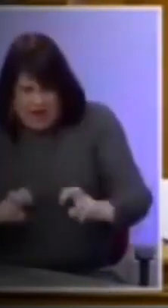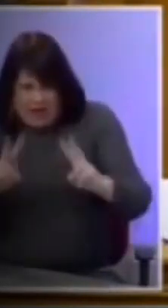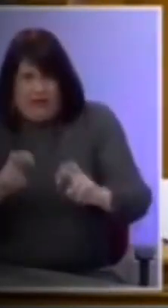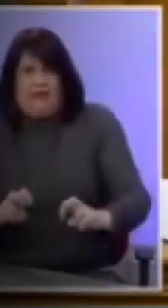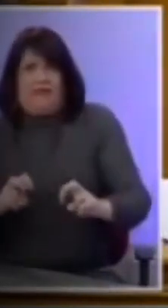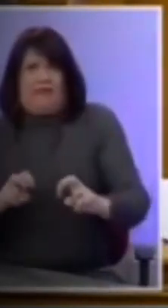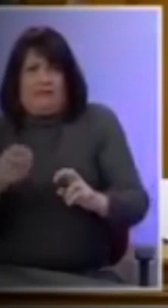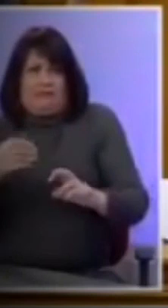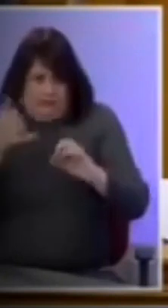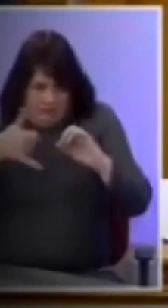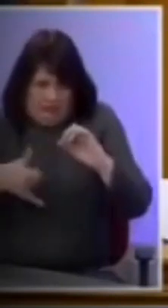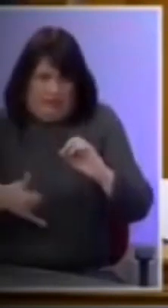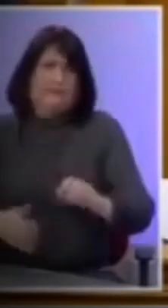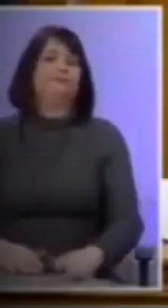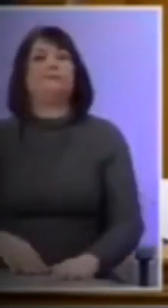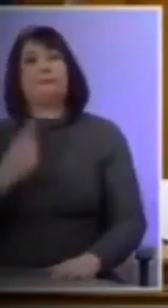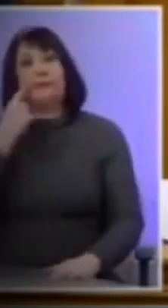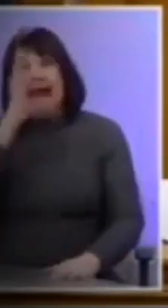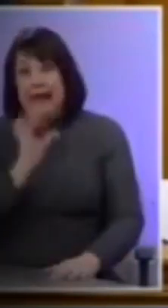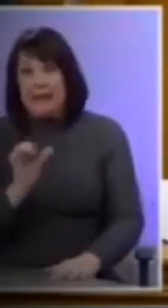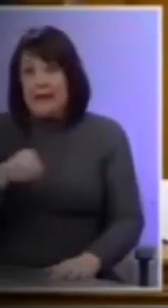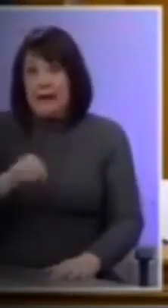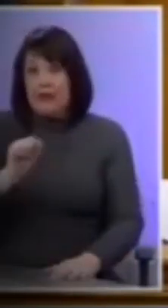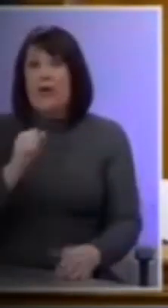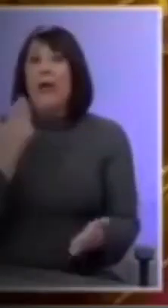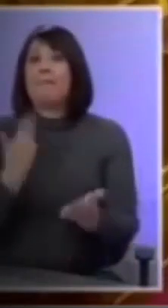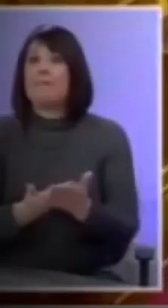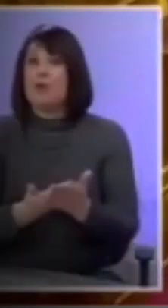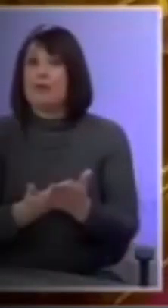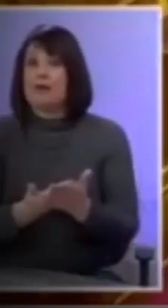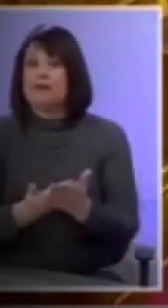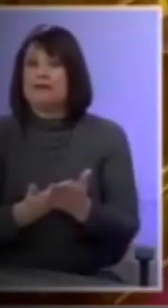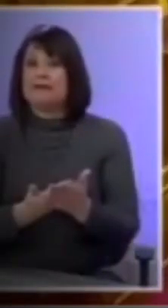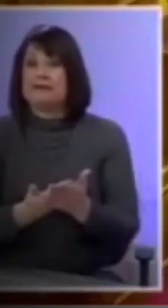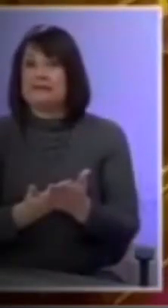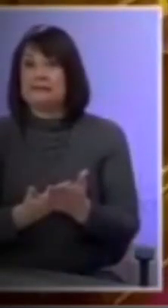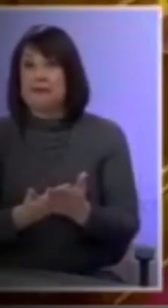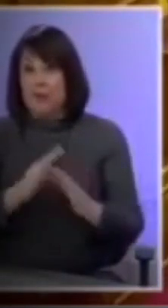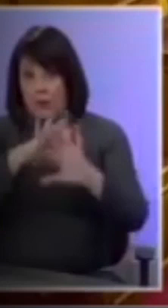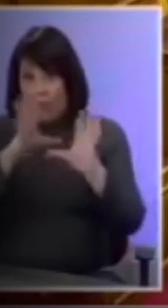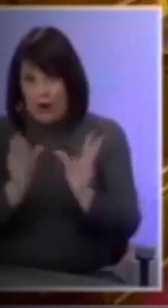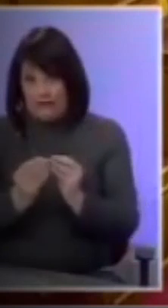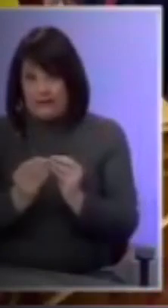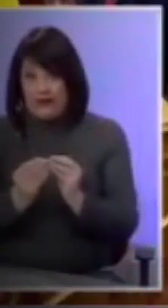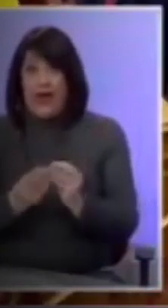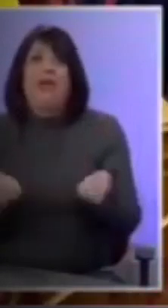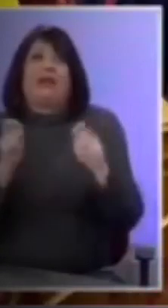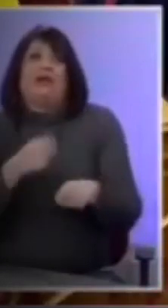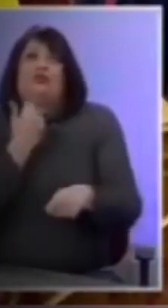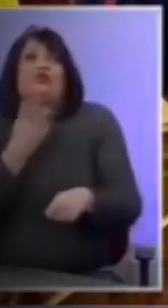Δεύτερη προϋπόθεση, η απόδειξη της αλήθειας θα ήταν χωρίς τη χρήση αυτού του υλικού που προανέφερα